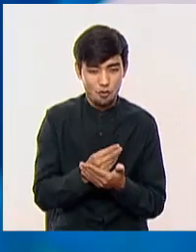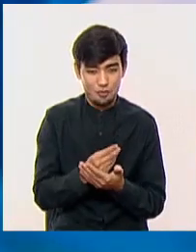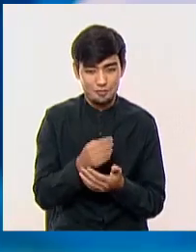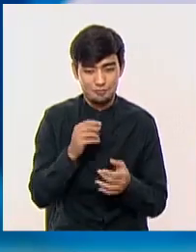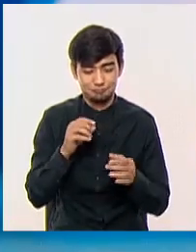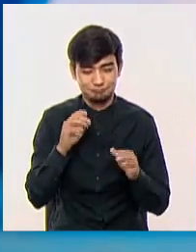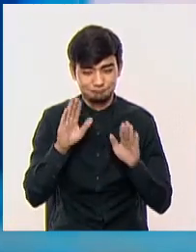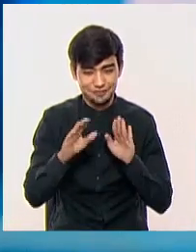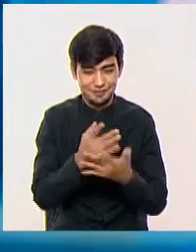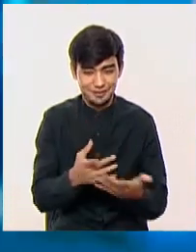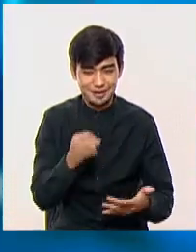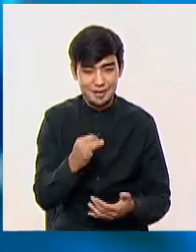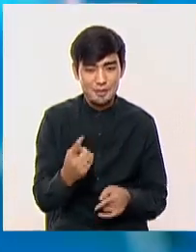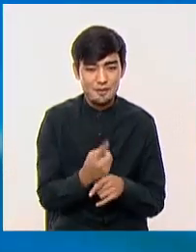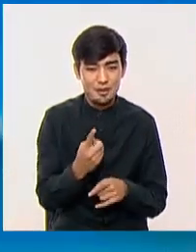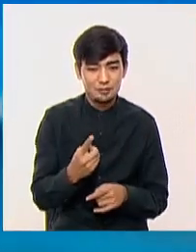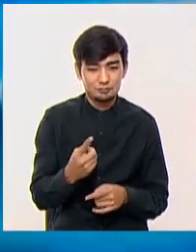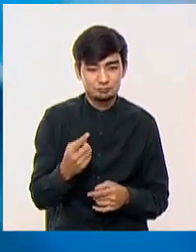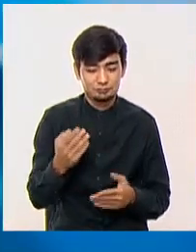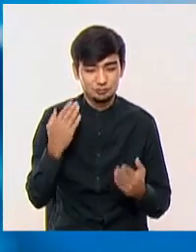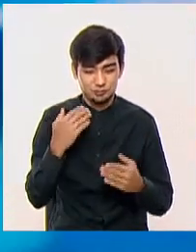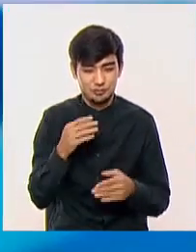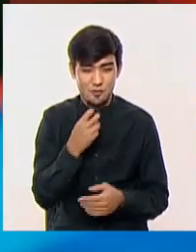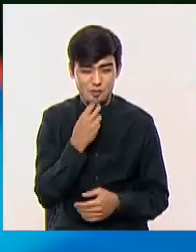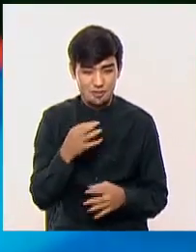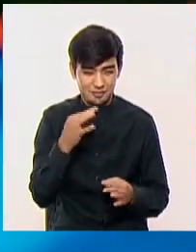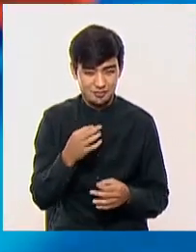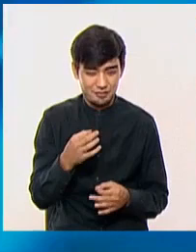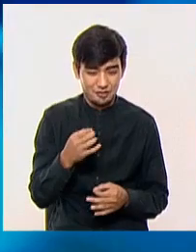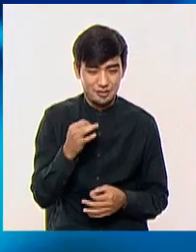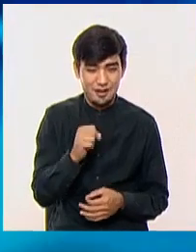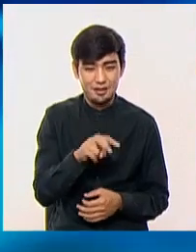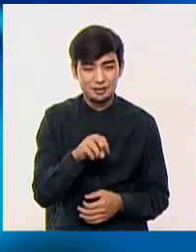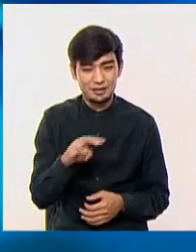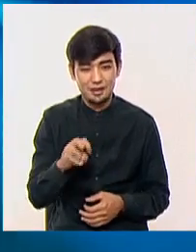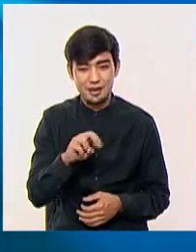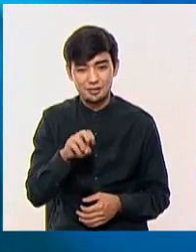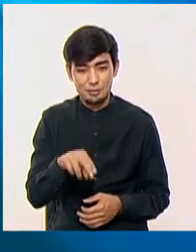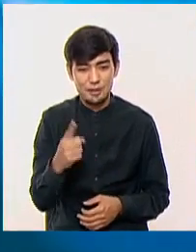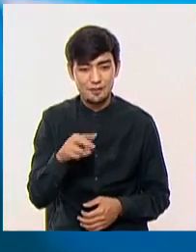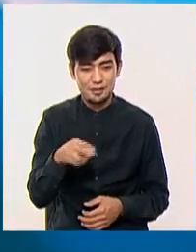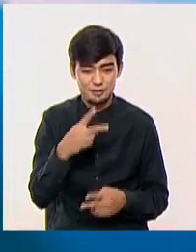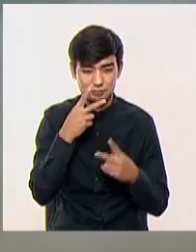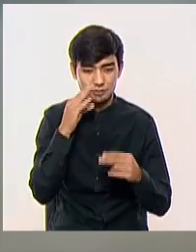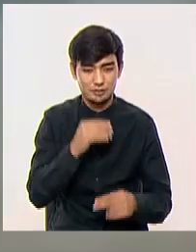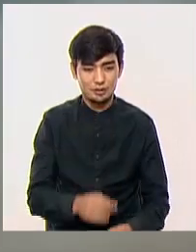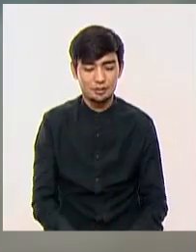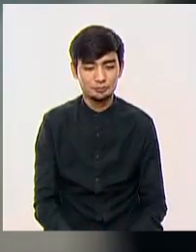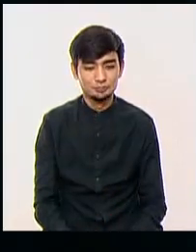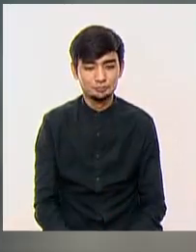первую новинку приключенческую комедию операция Алтын Адам зрители смогут увидеть уже 1 декабря